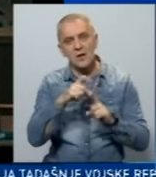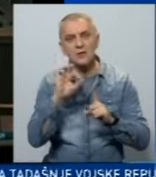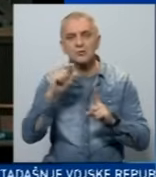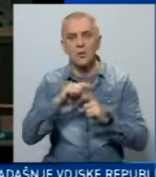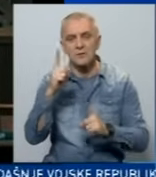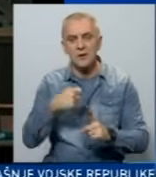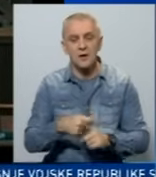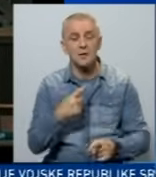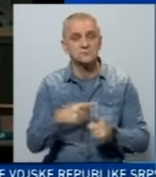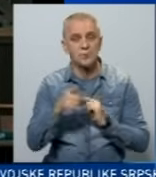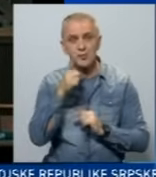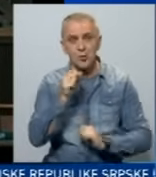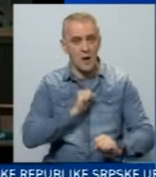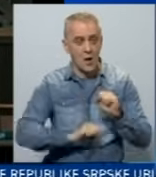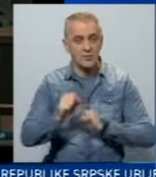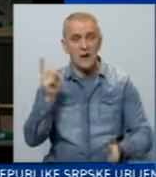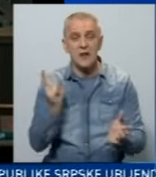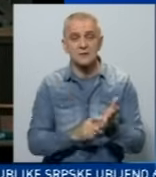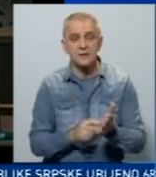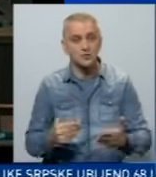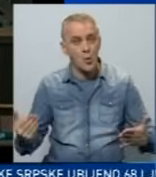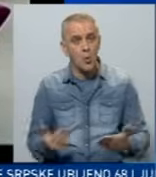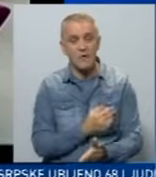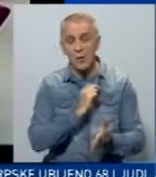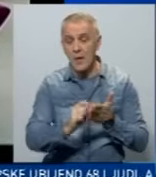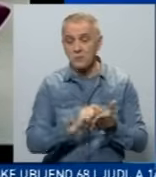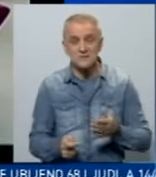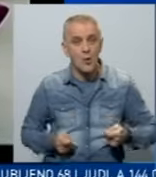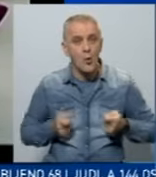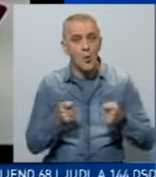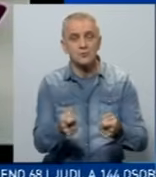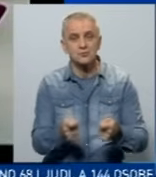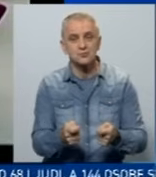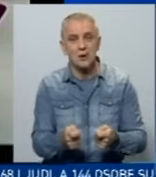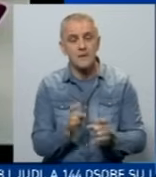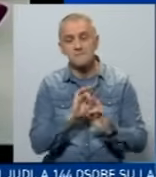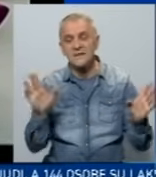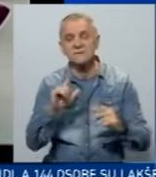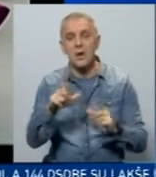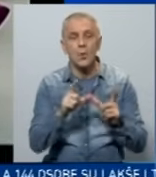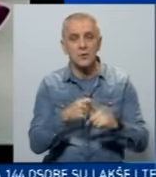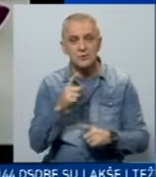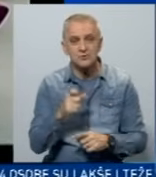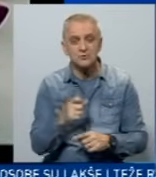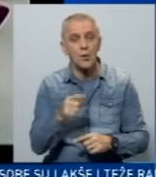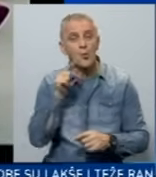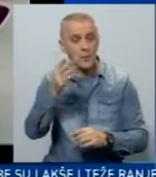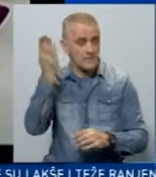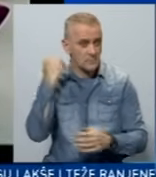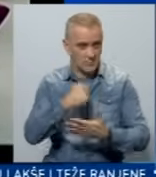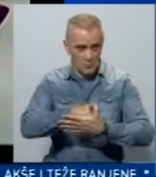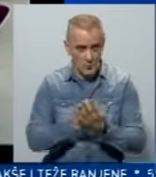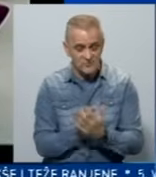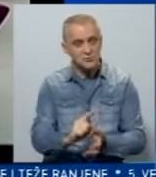Dodika. Zbog toga je odbrana insistirala na novoj napisanoj optužnici bez Miloša Lukića, jer se u onoj